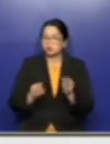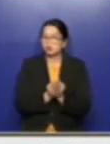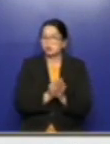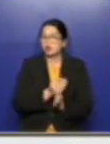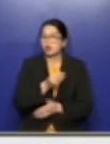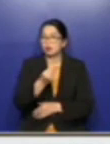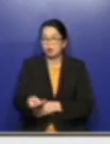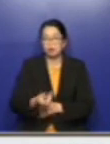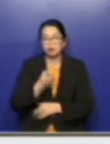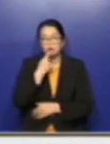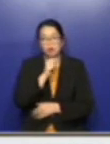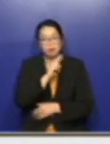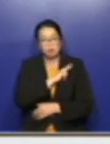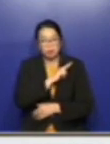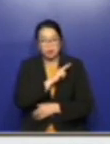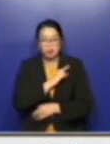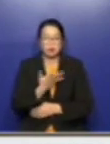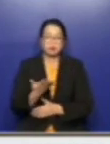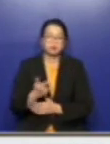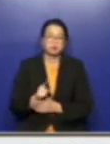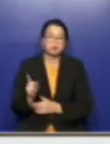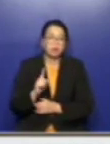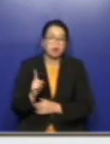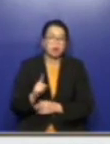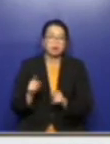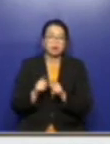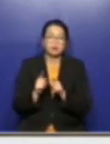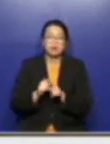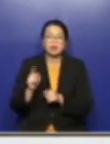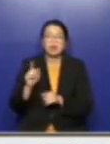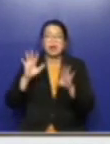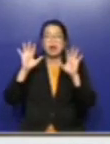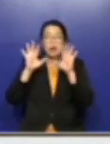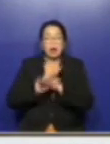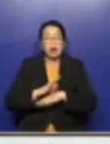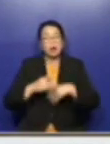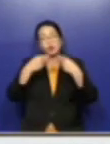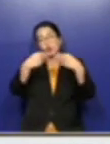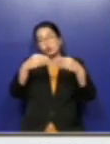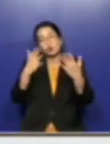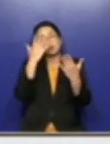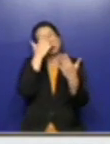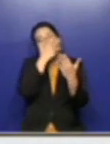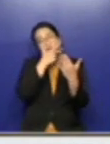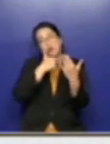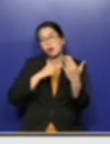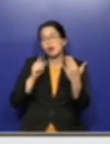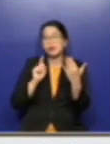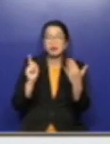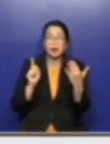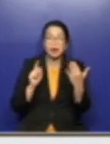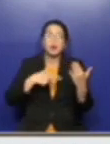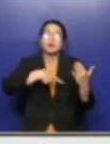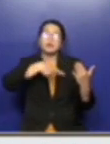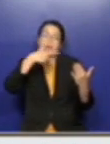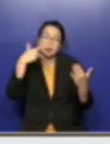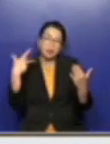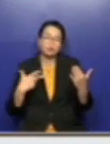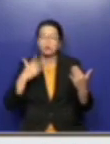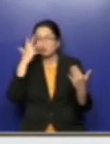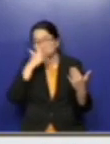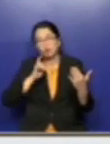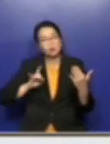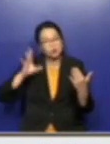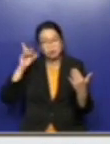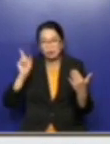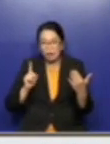าตอบเองส่องกระจกแล้วใครสวยที่สุดในปัตตภีกระจกวิเศษตอบค่าเถิดอ๋อไทย PBS ละสิไม่ได้ครับผมพยาย